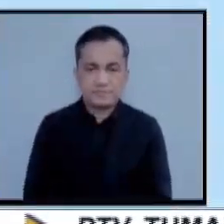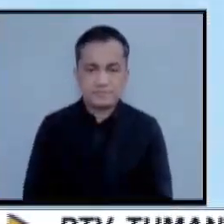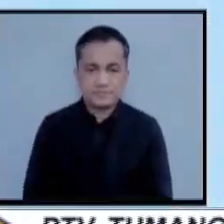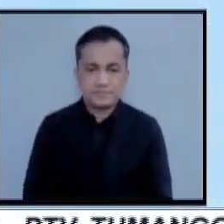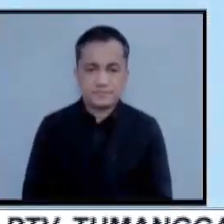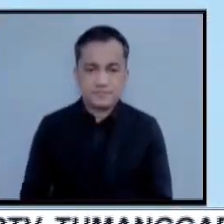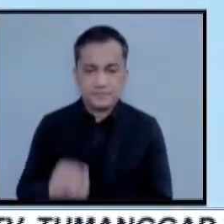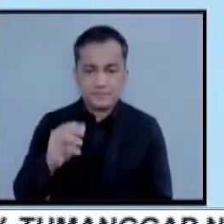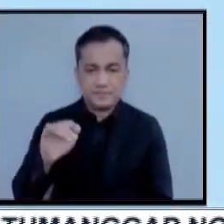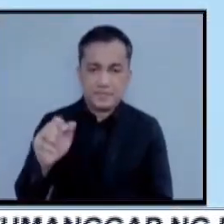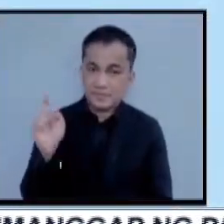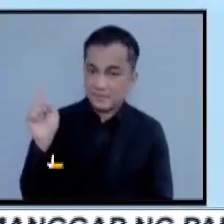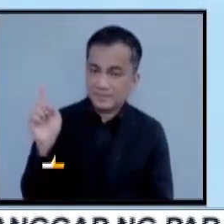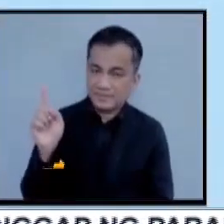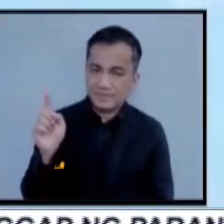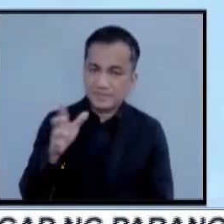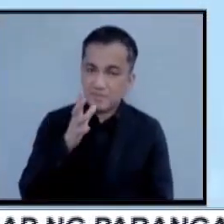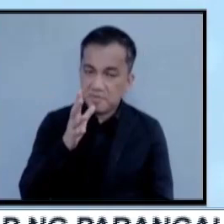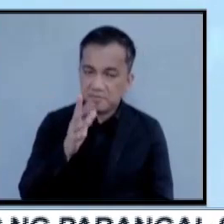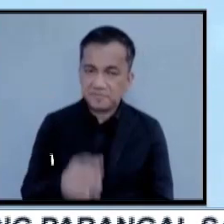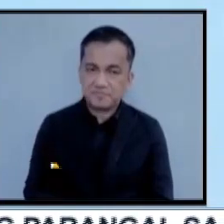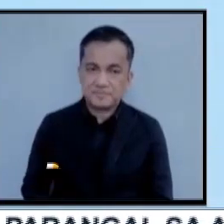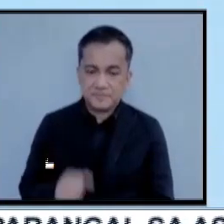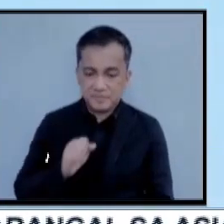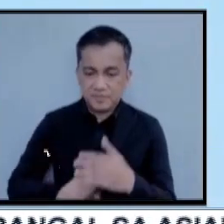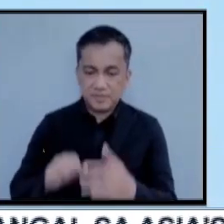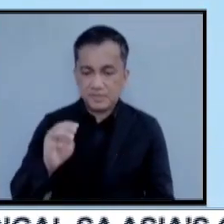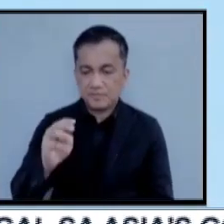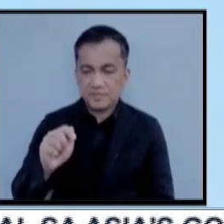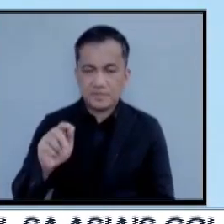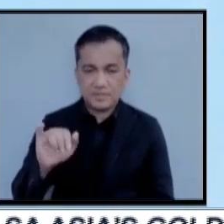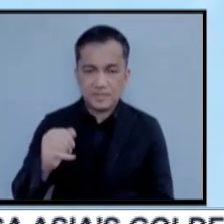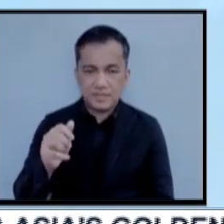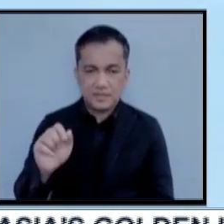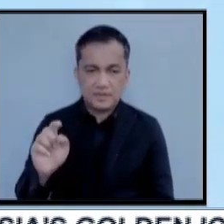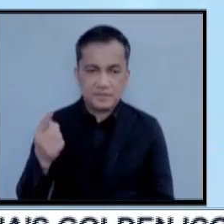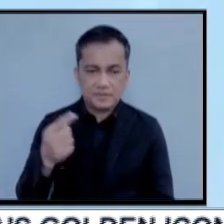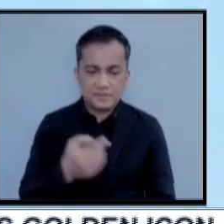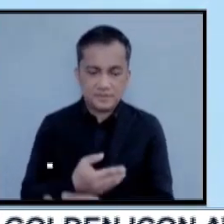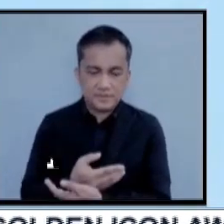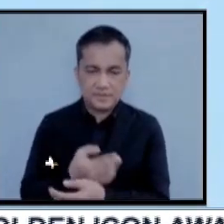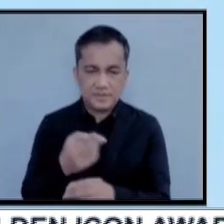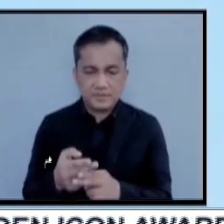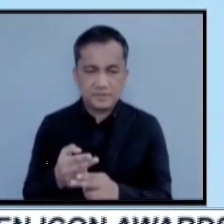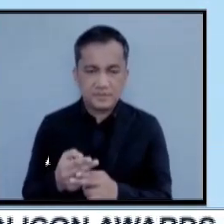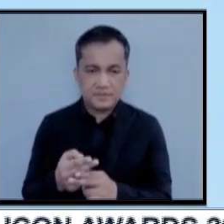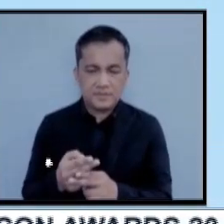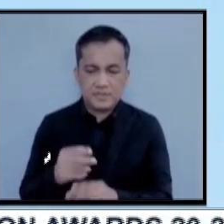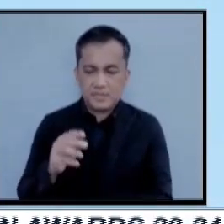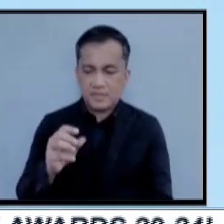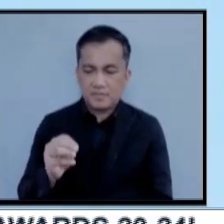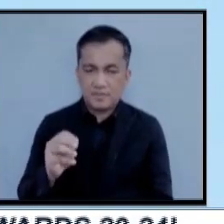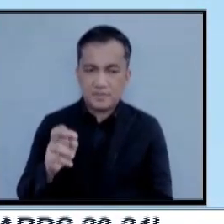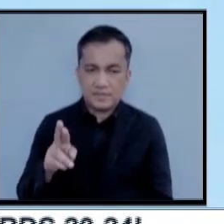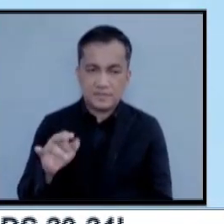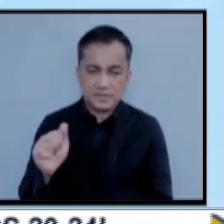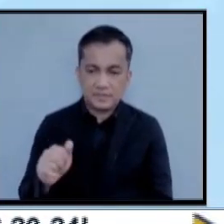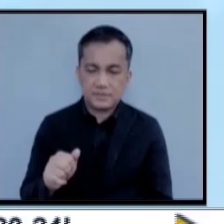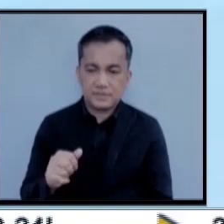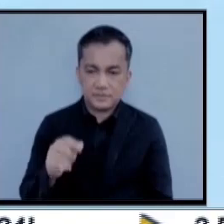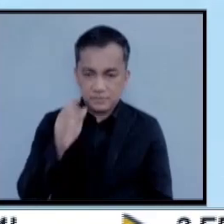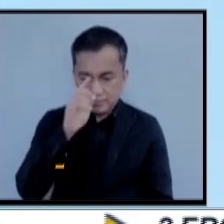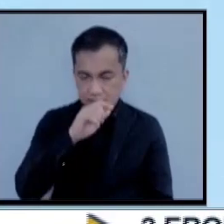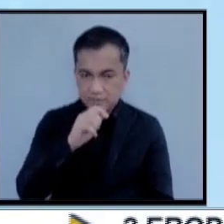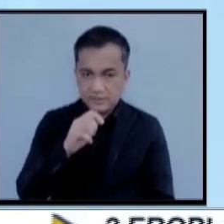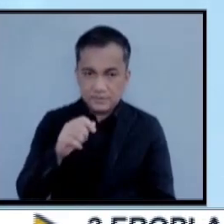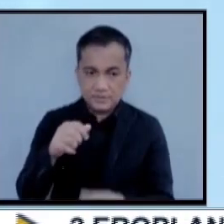now officially a mom. Ipinanganak na ni Maja ang kanyang first baby na pinangalanan nilang Maria. Sa kanyang IG post, binahagi ng